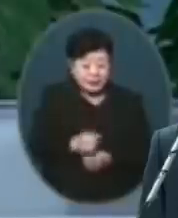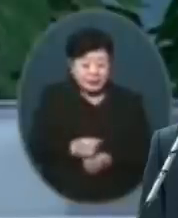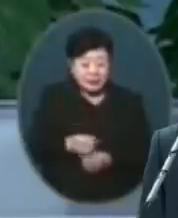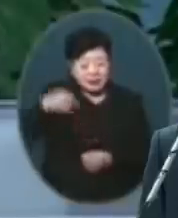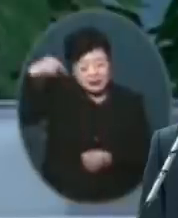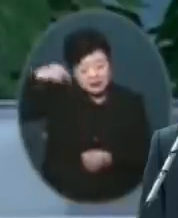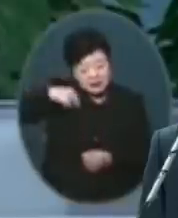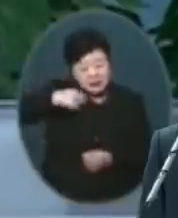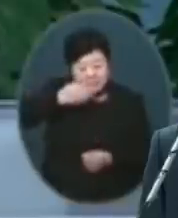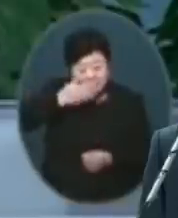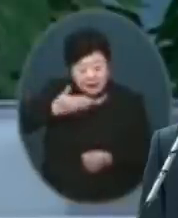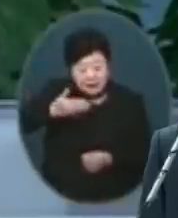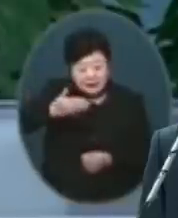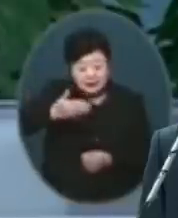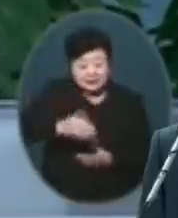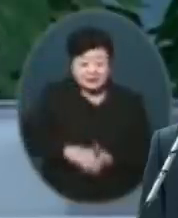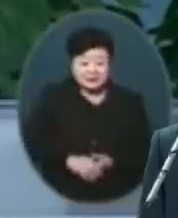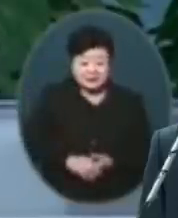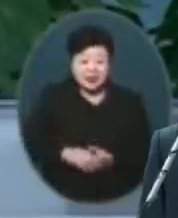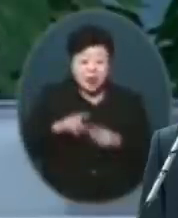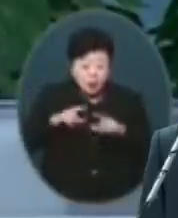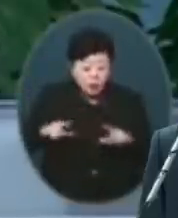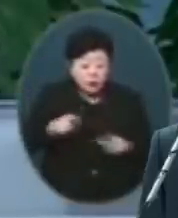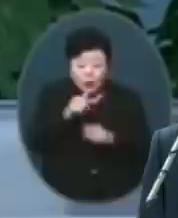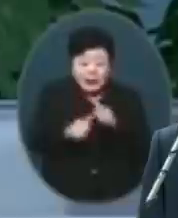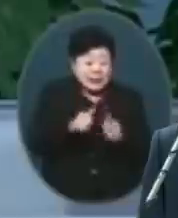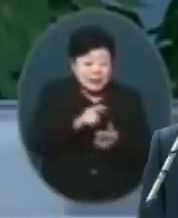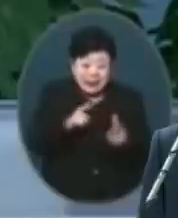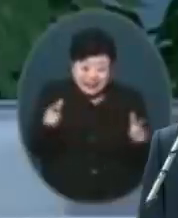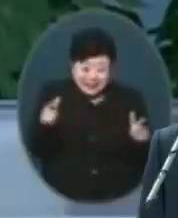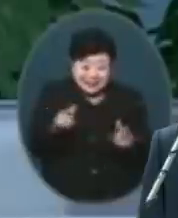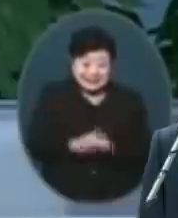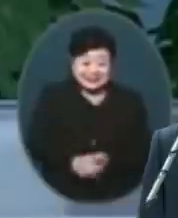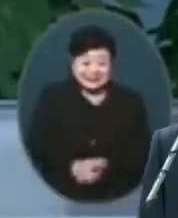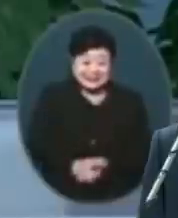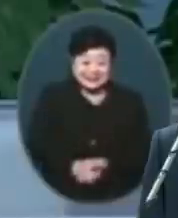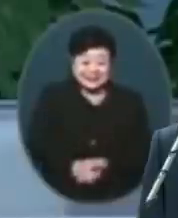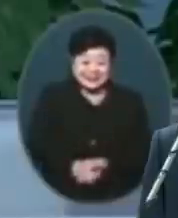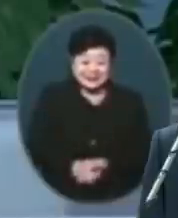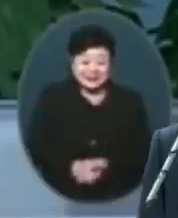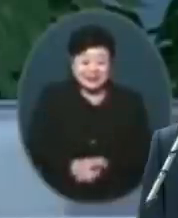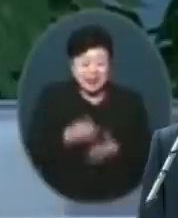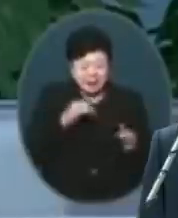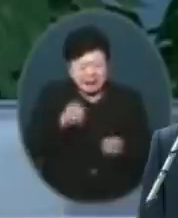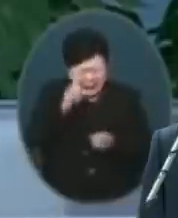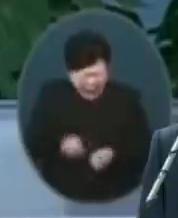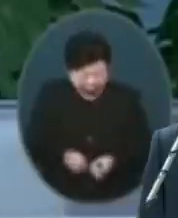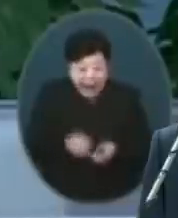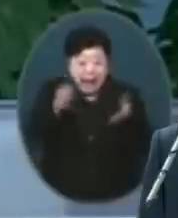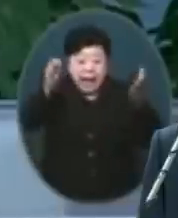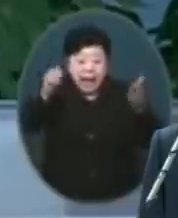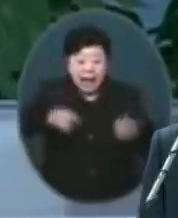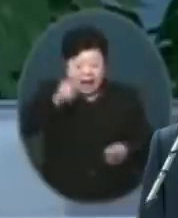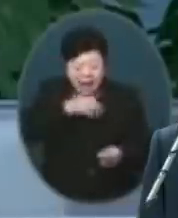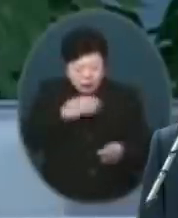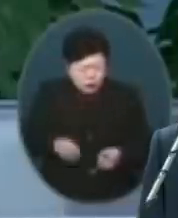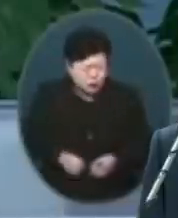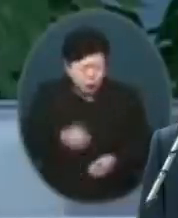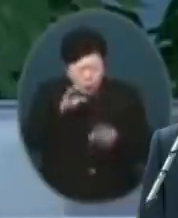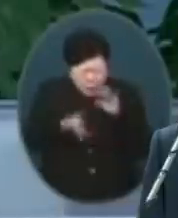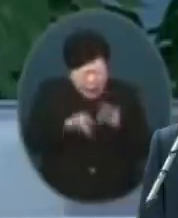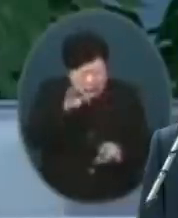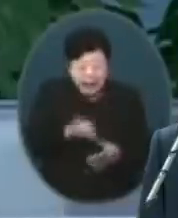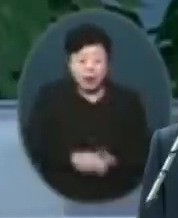느낄 수 있는 것은 보통 하나님이 아니십니다. 바다도 가르고 강도 마르게